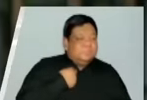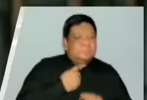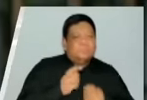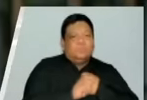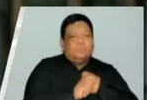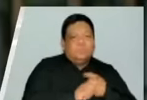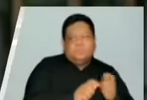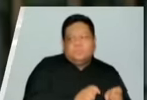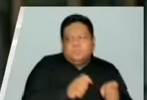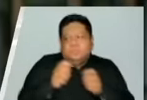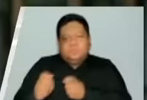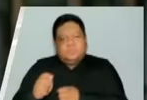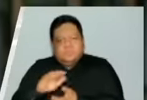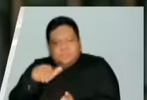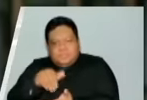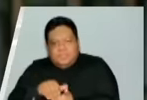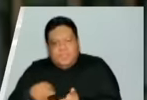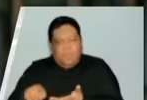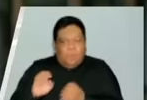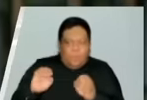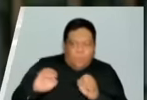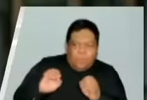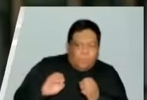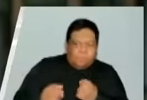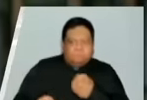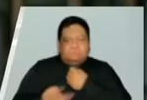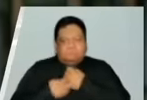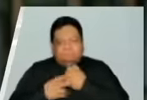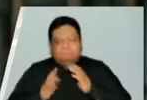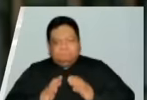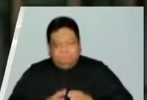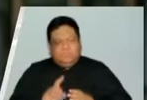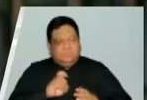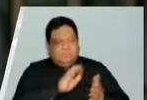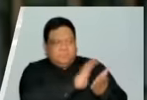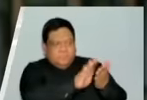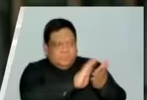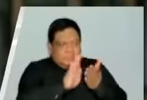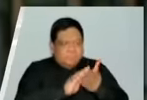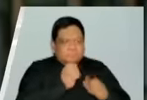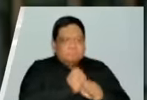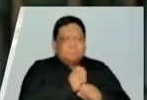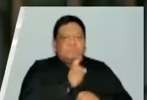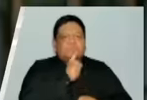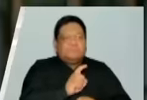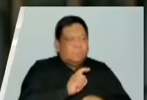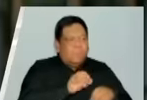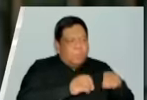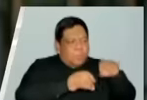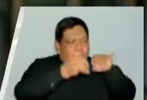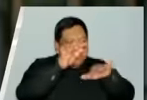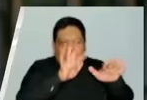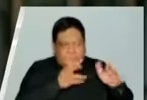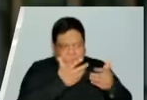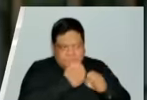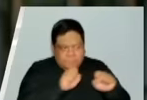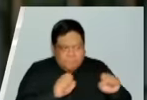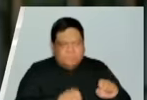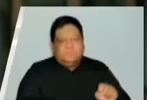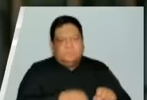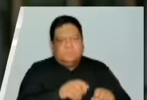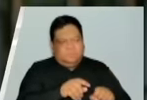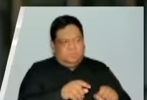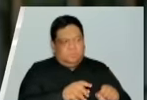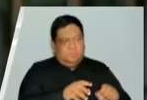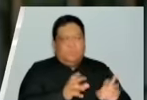ng sunog. Kinakailangan pa raw kasi nalinisan at yaking wala ng usok at ligtas yung wards 1 to 4 bago ibalik doon